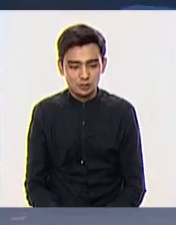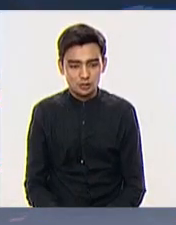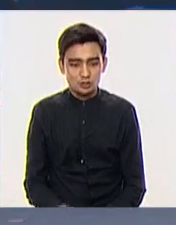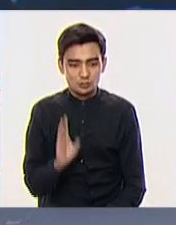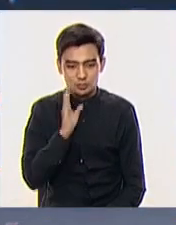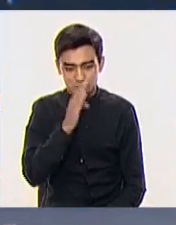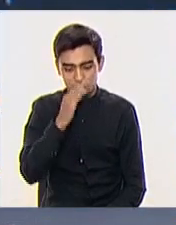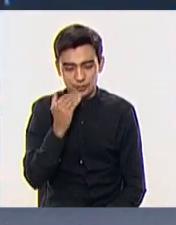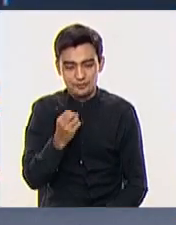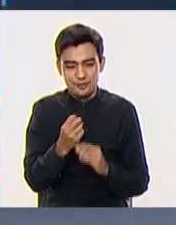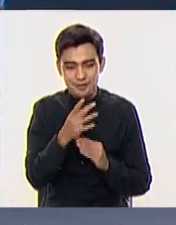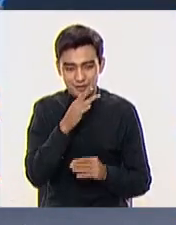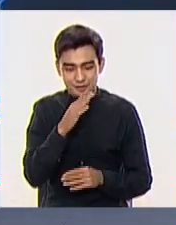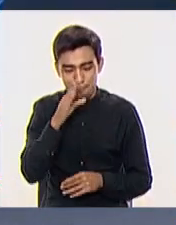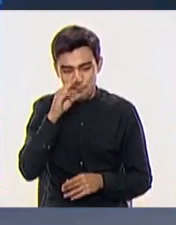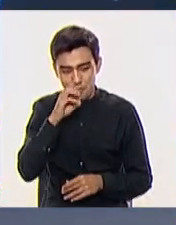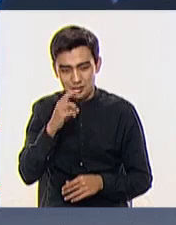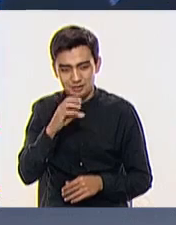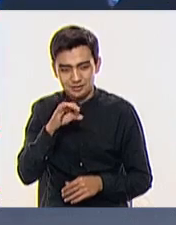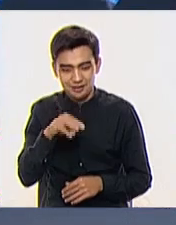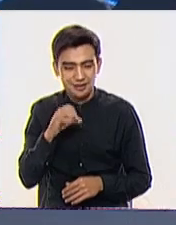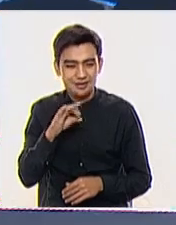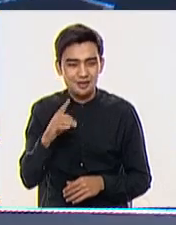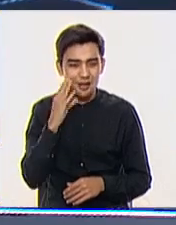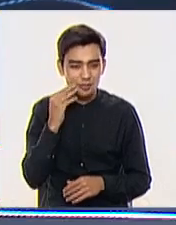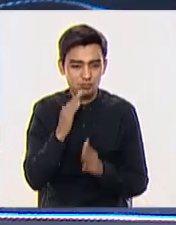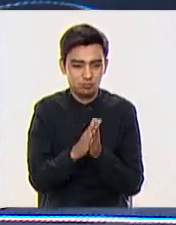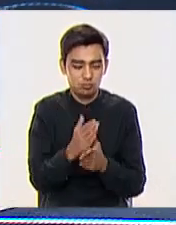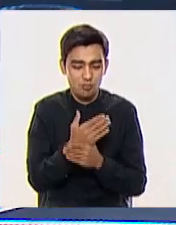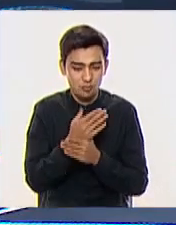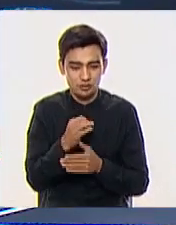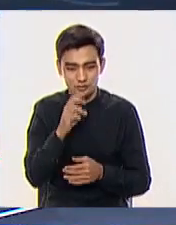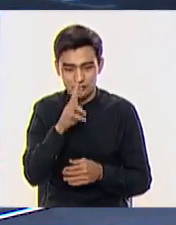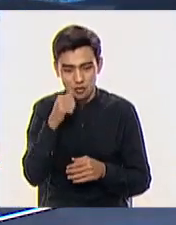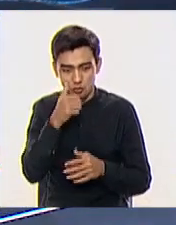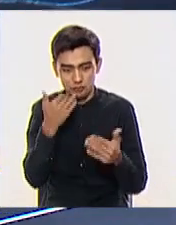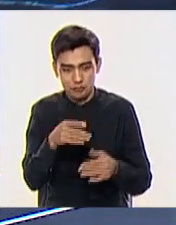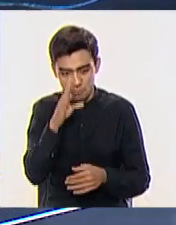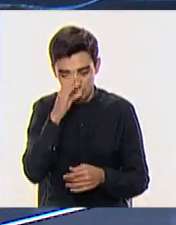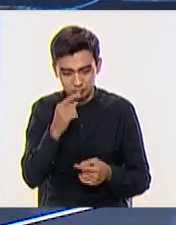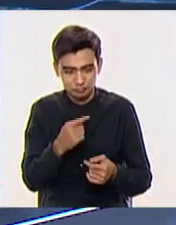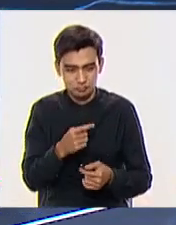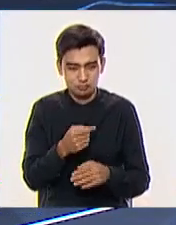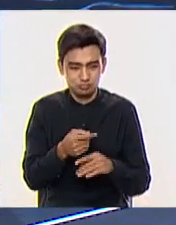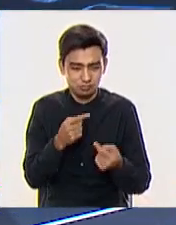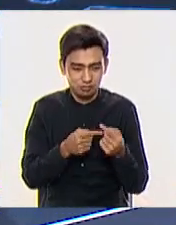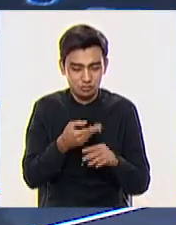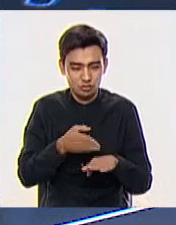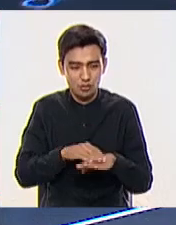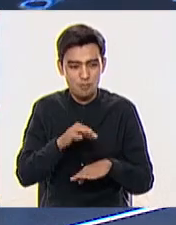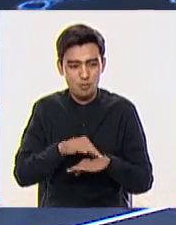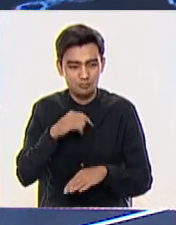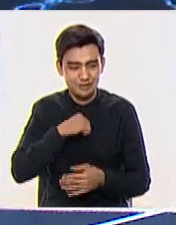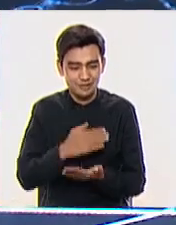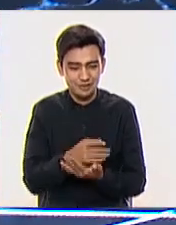А родители 12-летнего Максата Кунанбаева из Алматы просят о помощи. Уже 2 года мальчик борется с тяжелым онкологическим